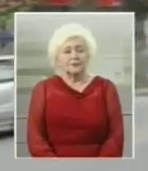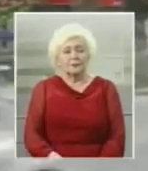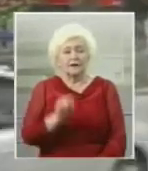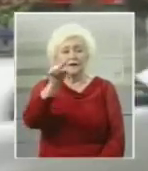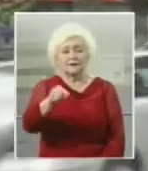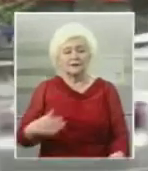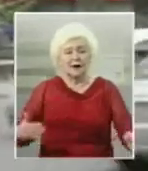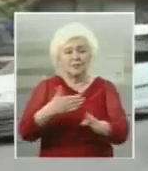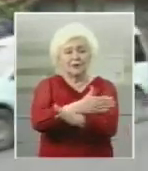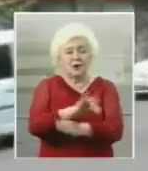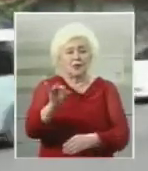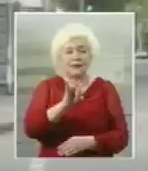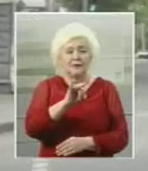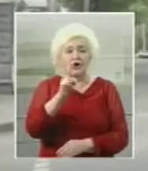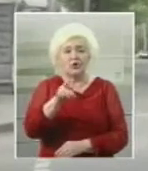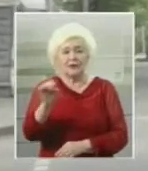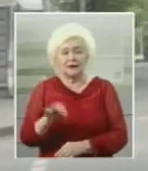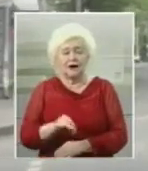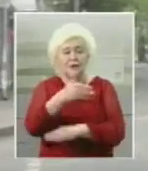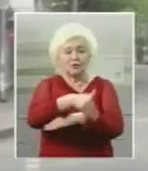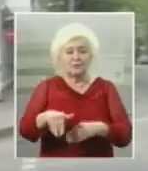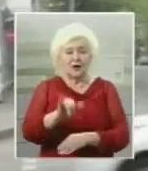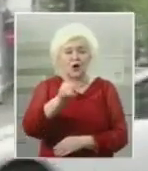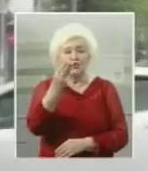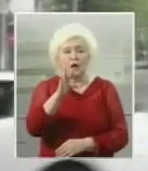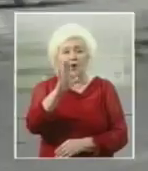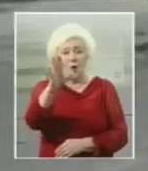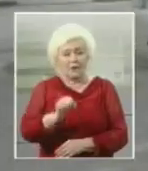Це перехрестя вулиці Іллі Кулика та проспекту Ушакова.